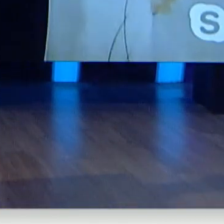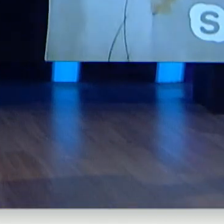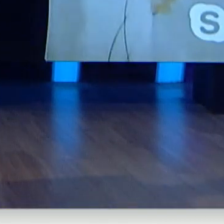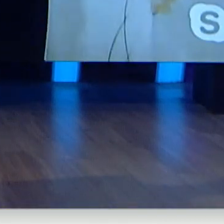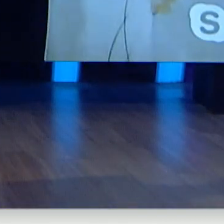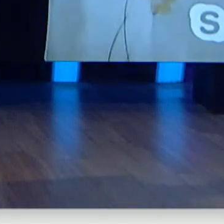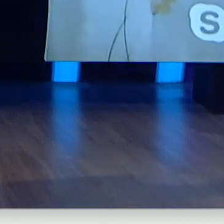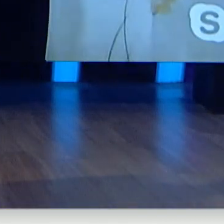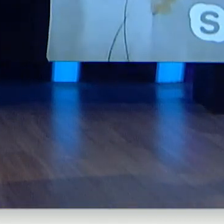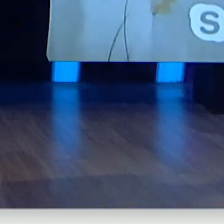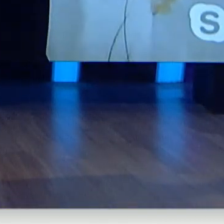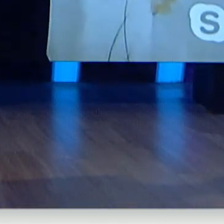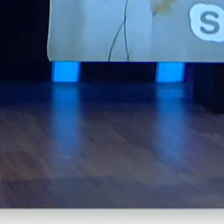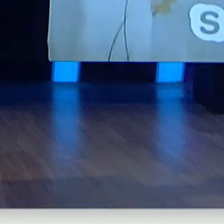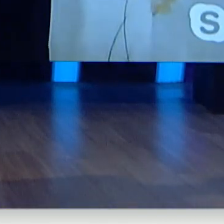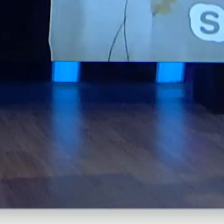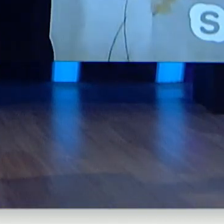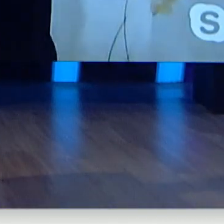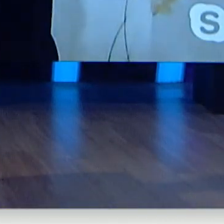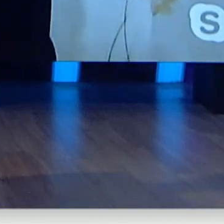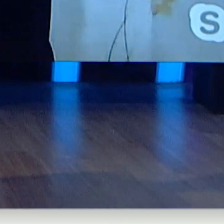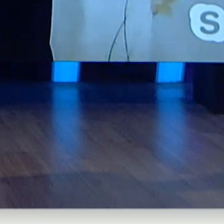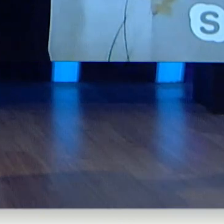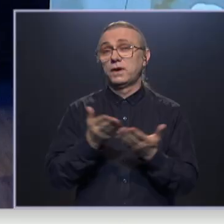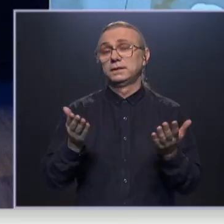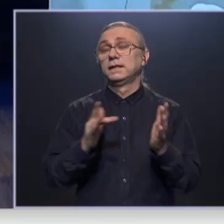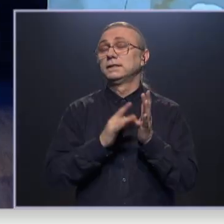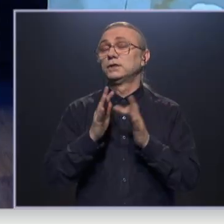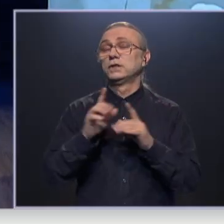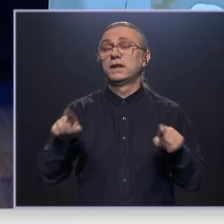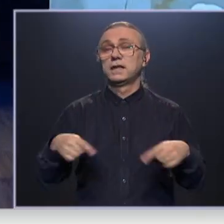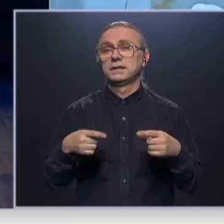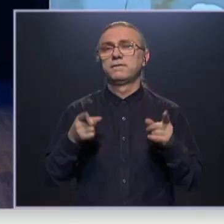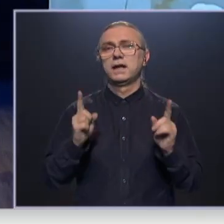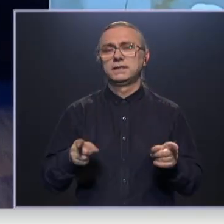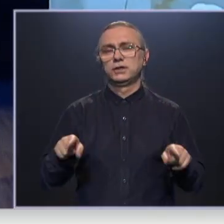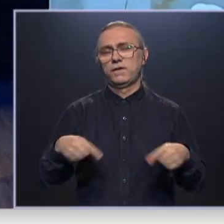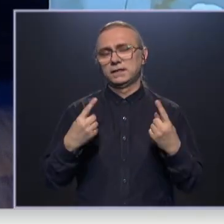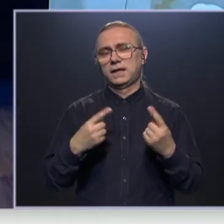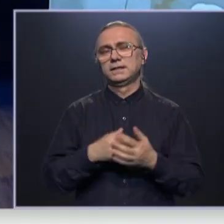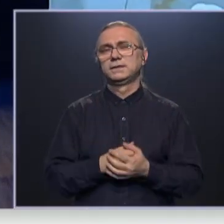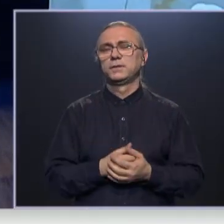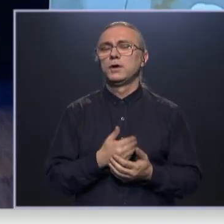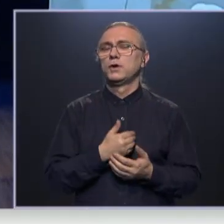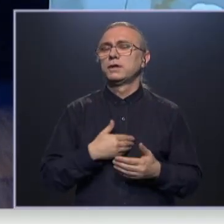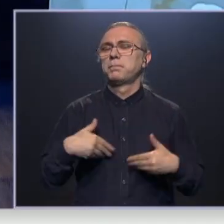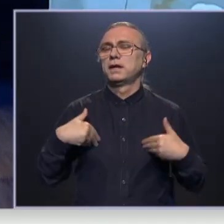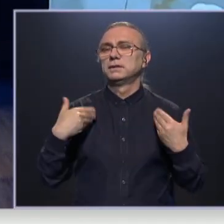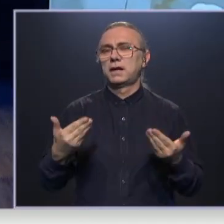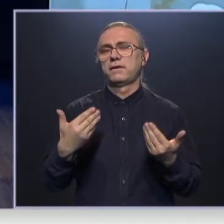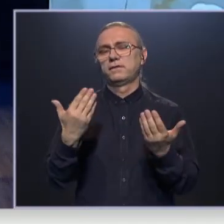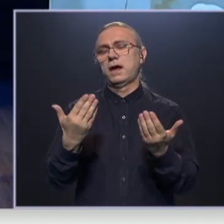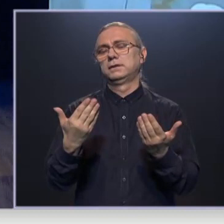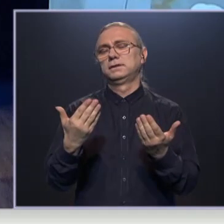вас приветствую. Здравствуйте. Здравствуйте. Христос воскресе. Воистину воскресе. Но хочется вас поздравить вот с этим предстоящим